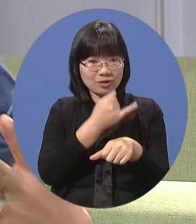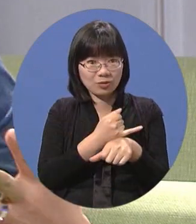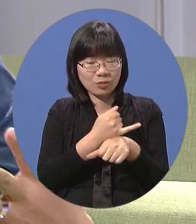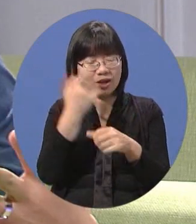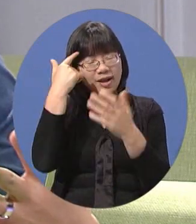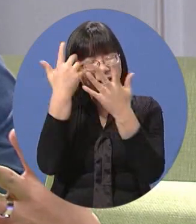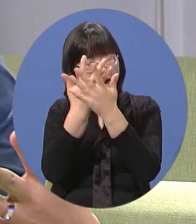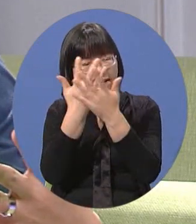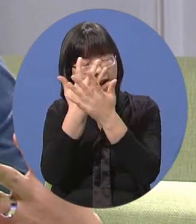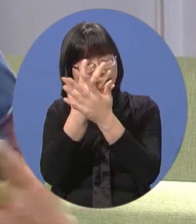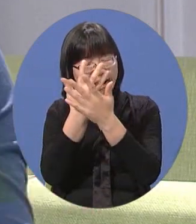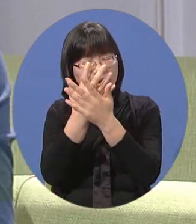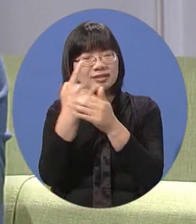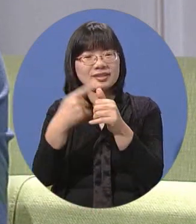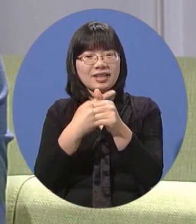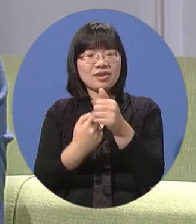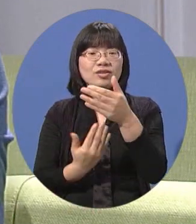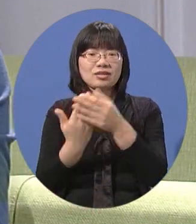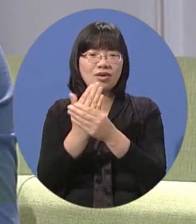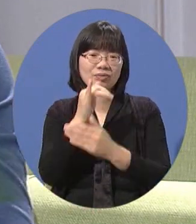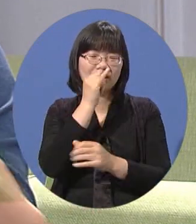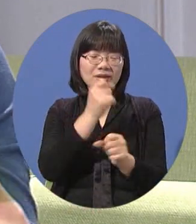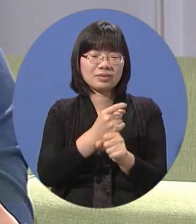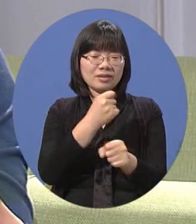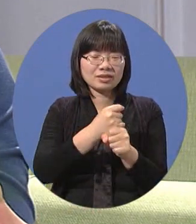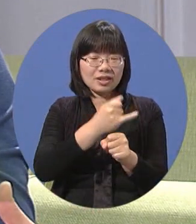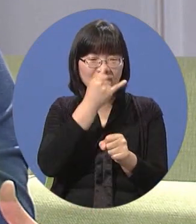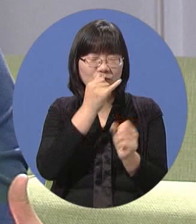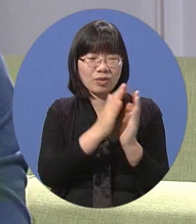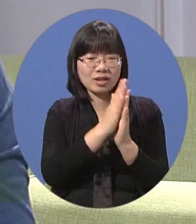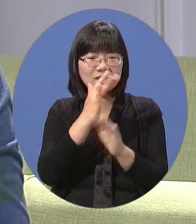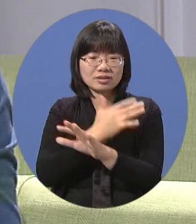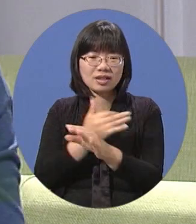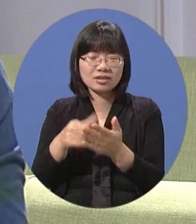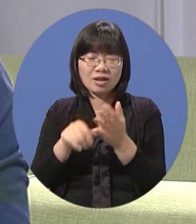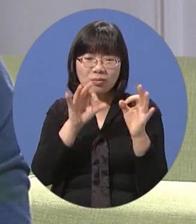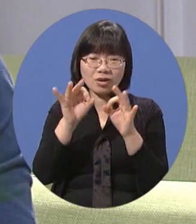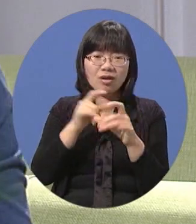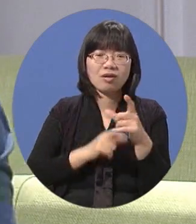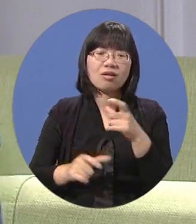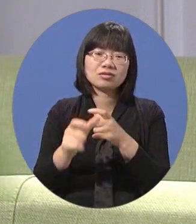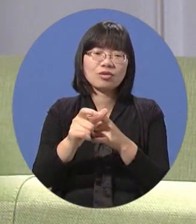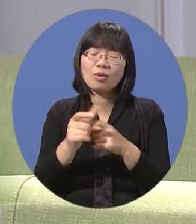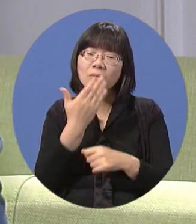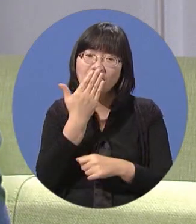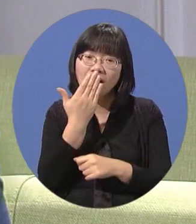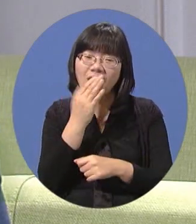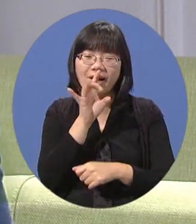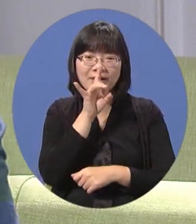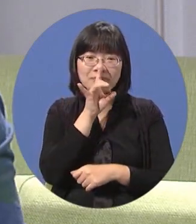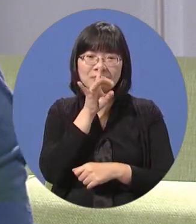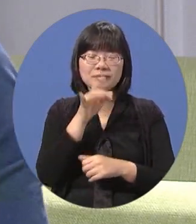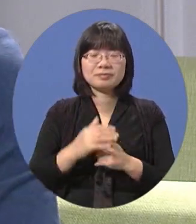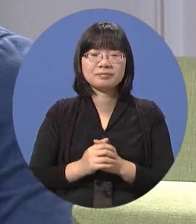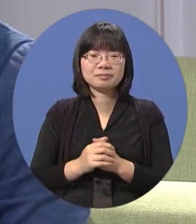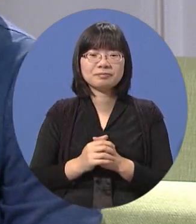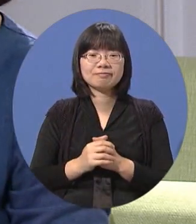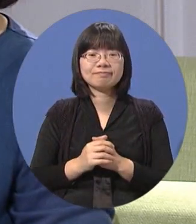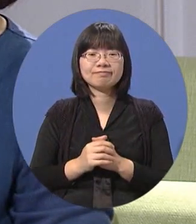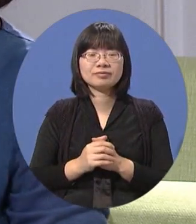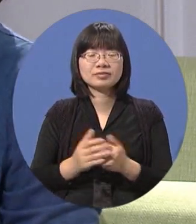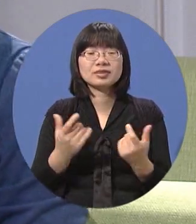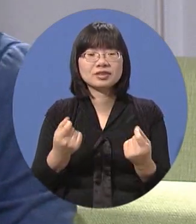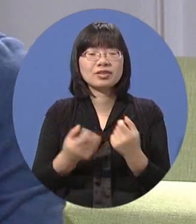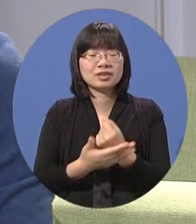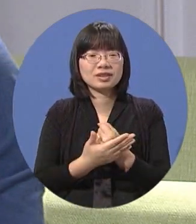나리를 펼칠 수 있는 거 아니겠습니까? 네. 이미 만들어져 있고 이미 화려한 장난감은 네. 그걸 갖고 더 이상 할 수 있는 게 없어요. 네. 블록 같은 거. 예, 네.